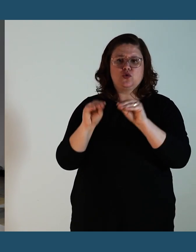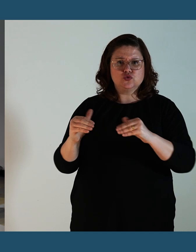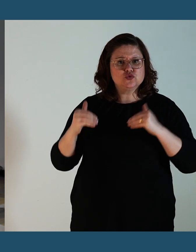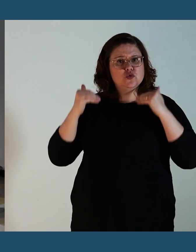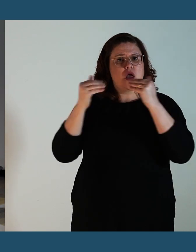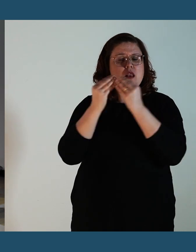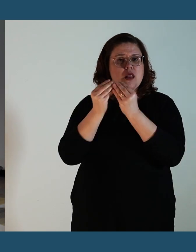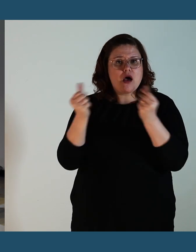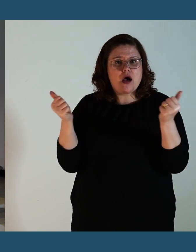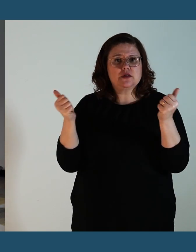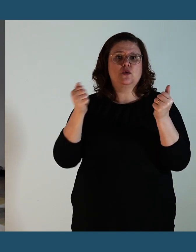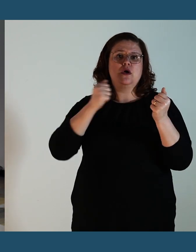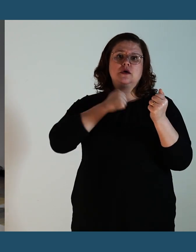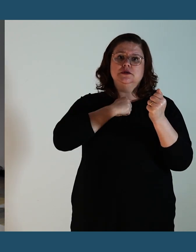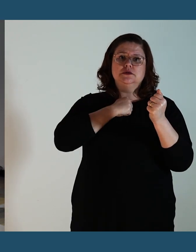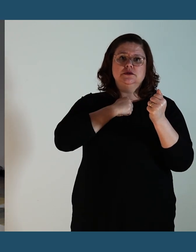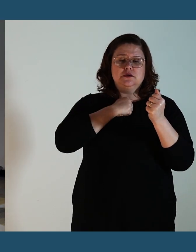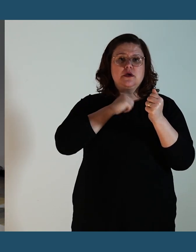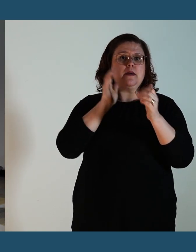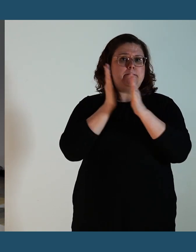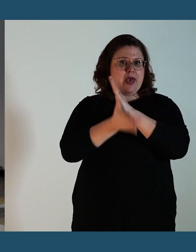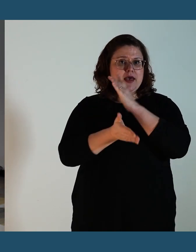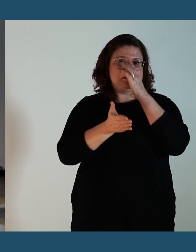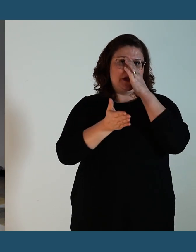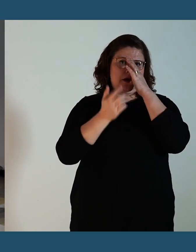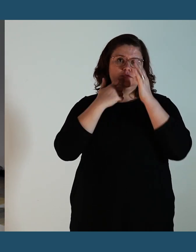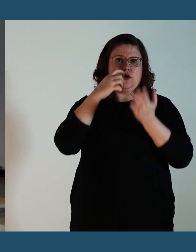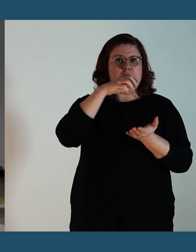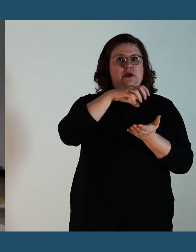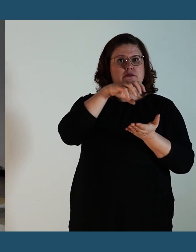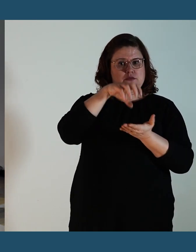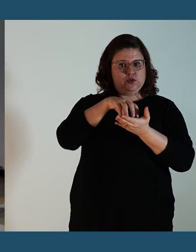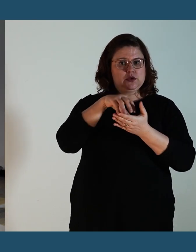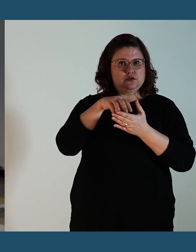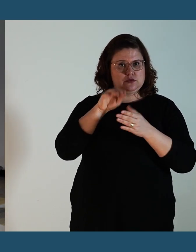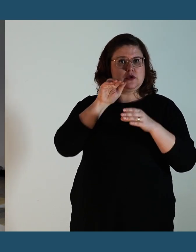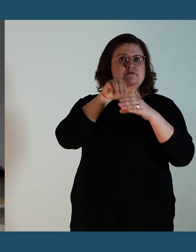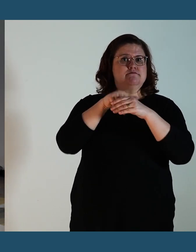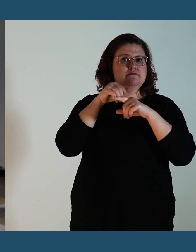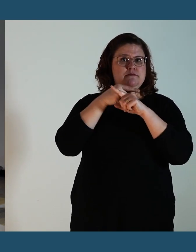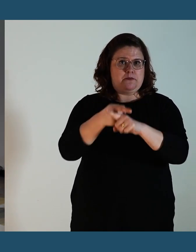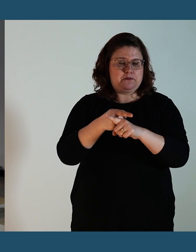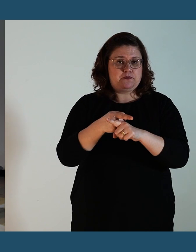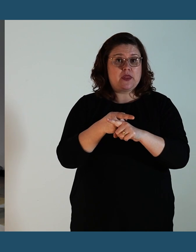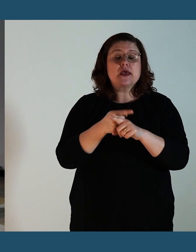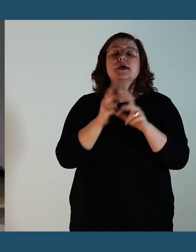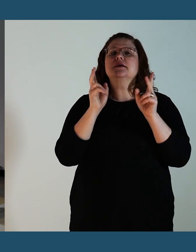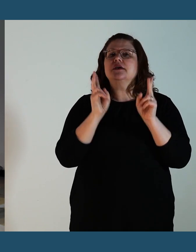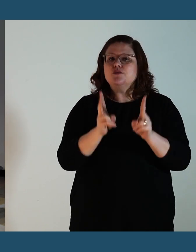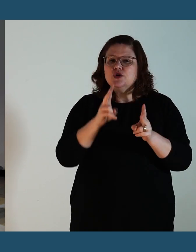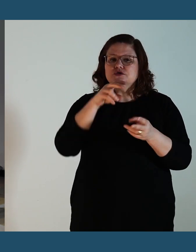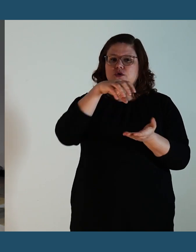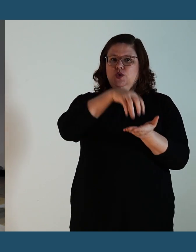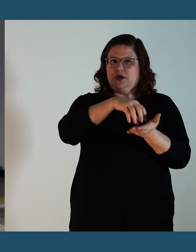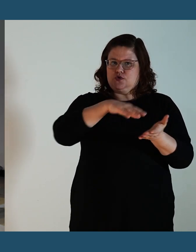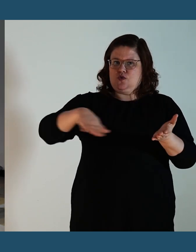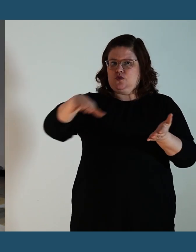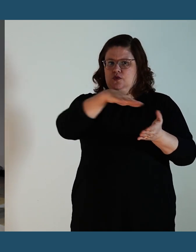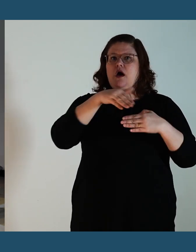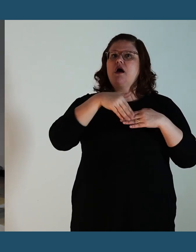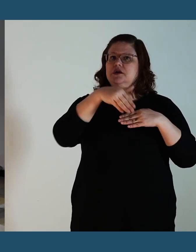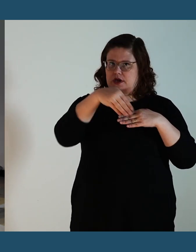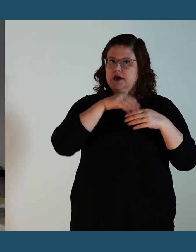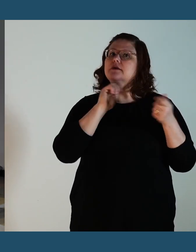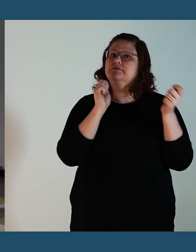myös tarjoisi niitä väyliä suomalaiseen yhteiskuntaan. Mutta kyllä niin kuin suomalaisen yhteiskunnan asenneilmapiirin pitää myös